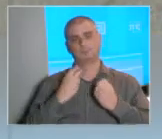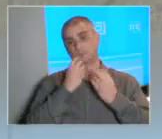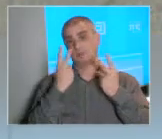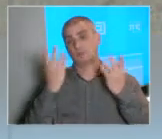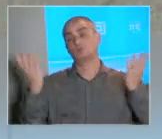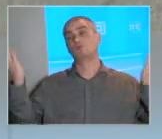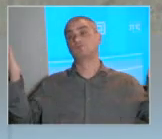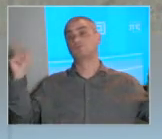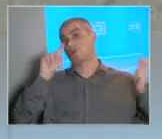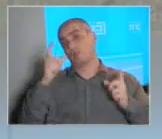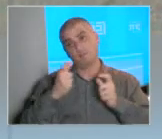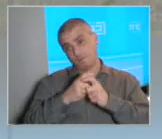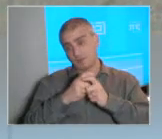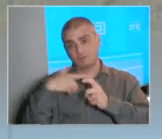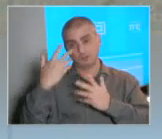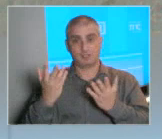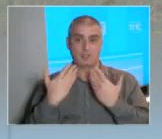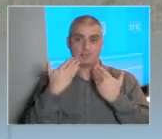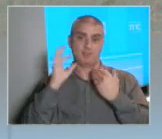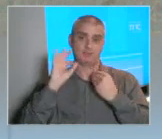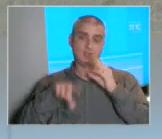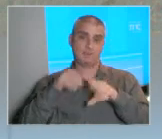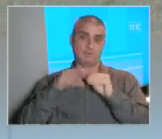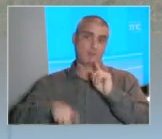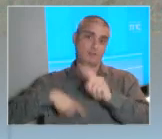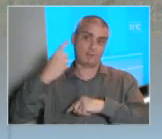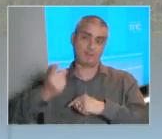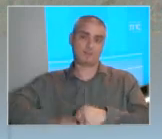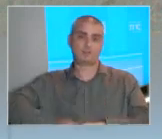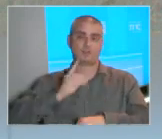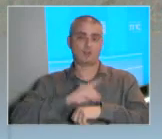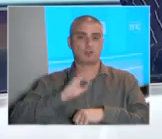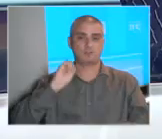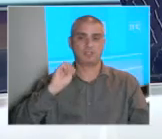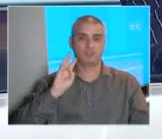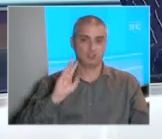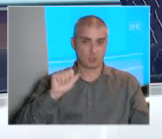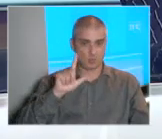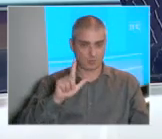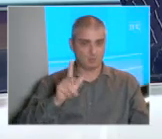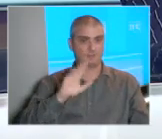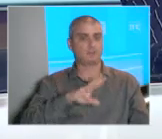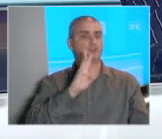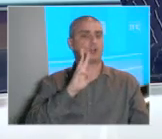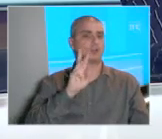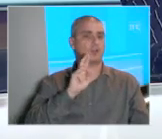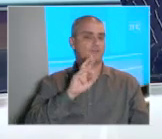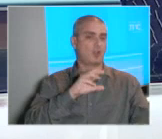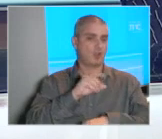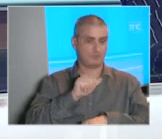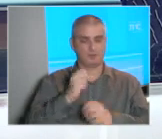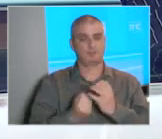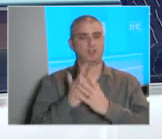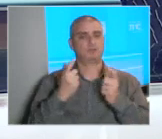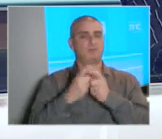אולי ידעת, כי הוא מפלגה שתהיה הטרנד של הבחירות הבאה, דוקטור מזל שאול, שרון רופא אופיר,